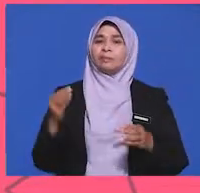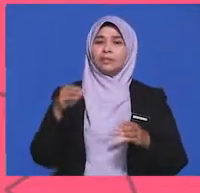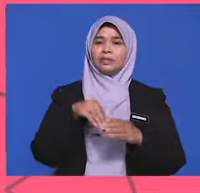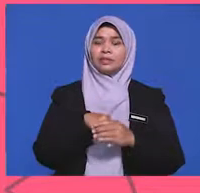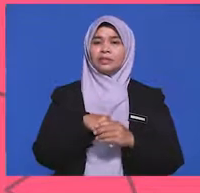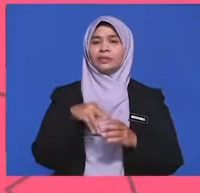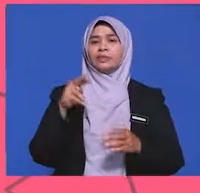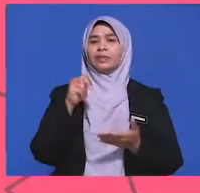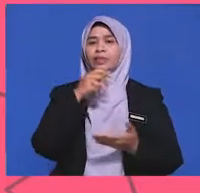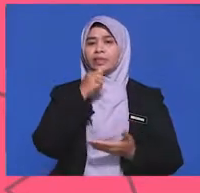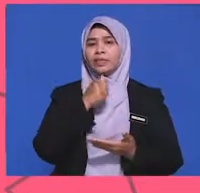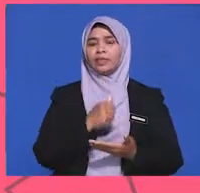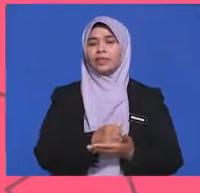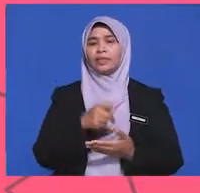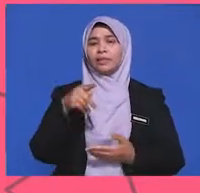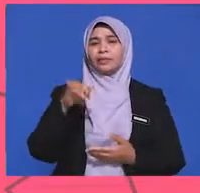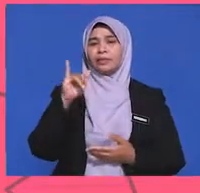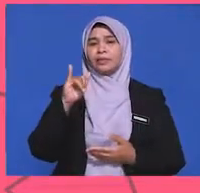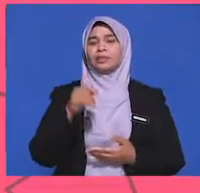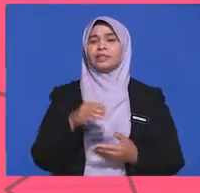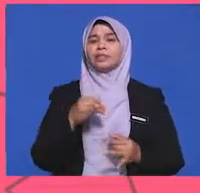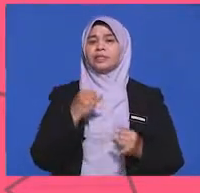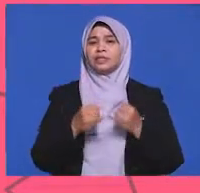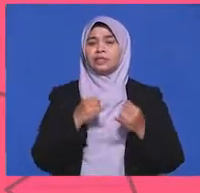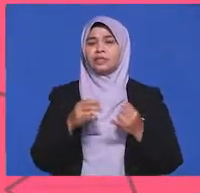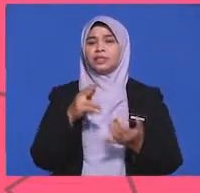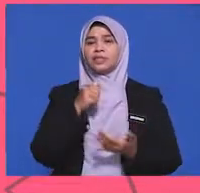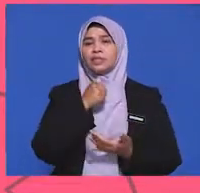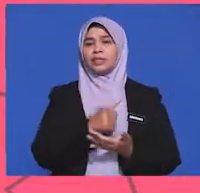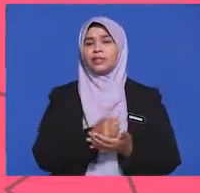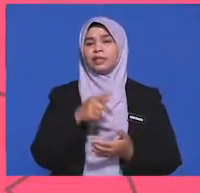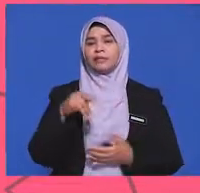Input nilai pi. Jika nilai pi sama dengan